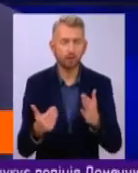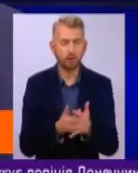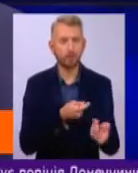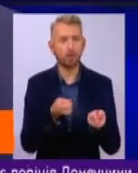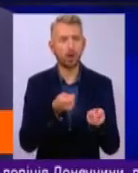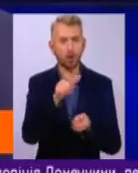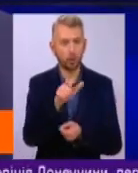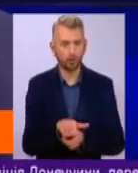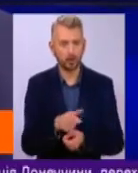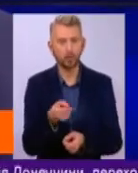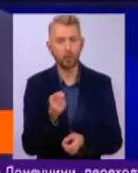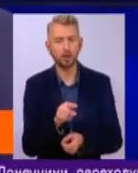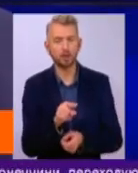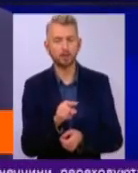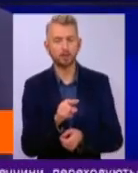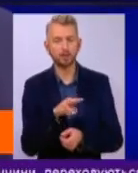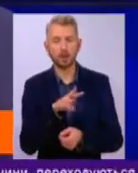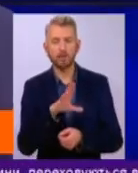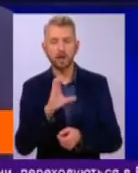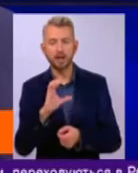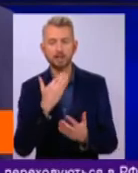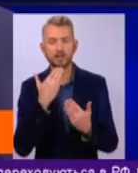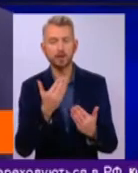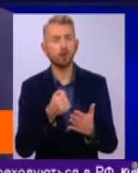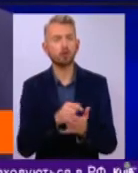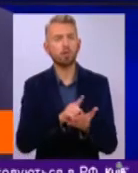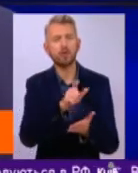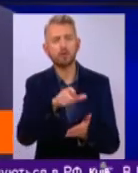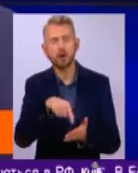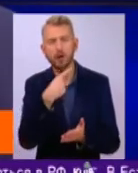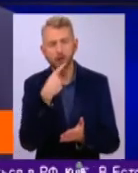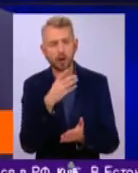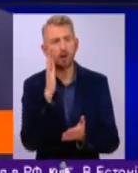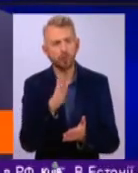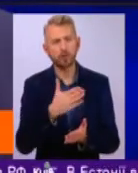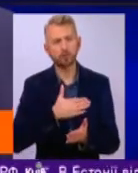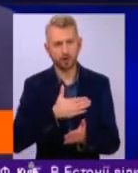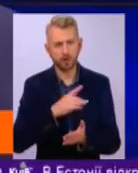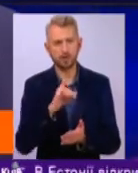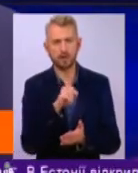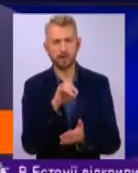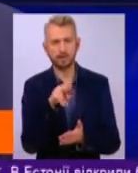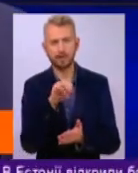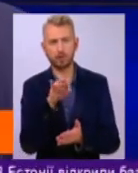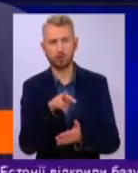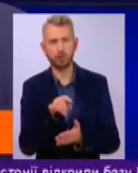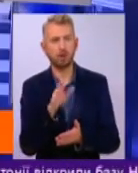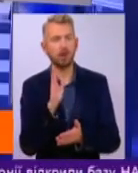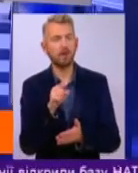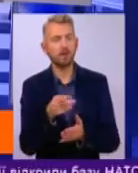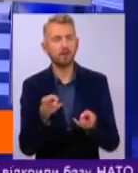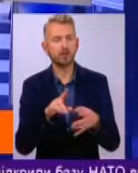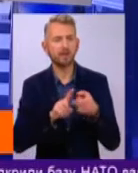куратором, тоді МВС зверталась до пенсіонера і казала, що ми будеш нашим резидентом. І він залишався на зв'язку